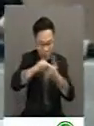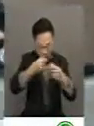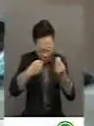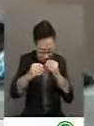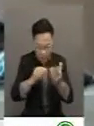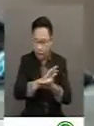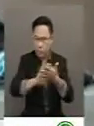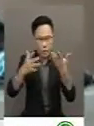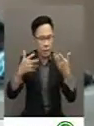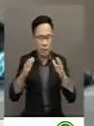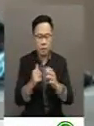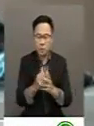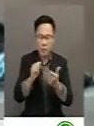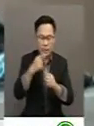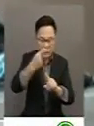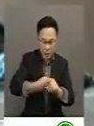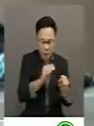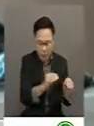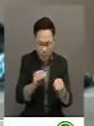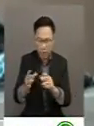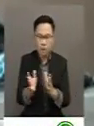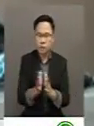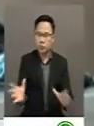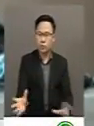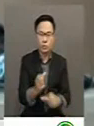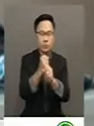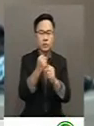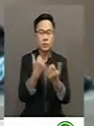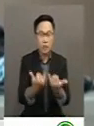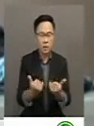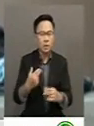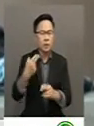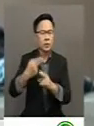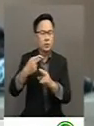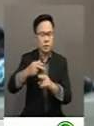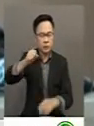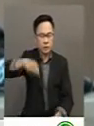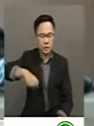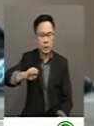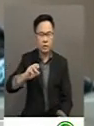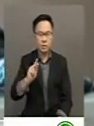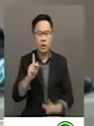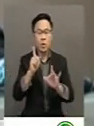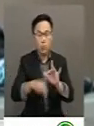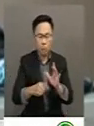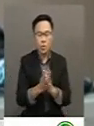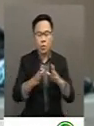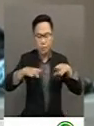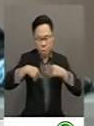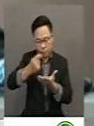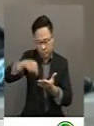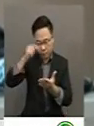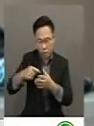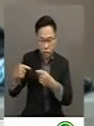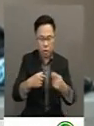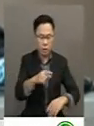แล้วนะคะหลังจากที่อึมครึมมานานคุณผู้ชมในที่สุดซิโก้เกียรติศักดิ์เสนาเมืองก็ตกลงต่อสัญญาฉบับใหม่นะคะคุมทีมชาติไทย